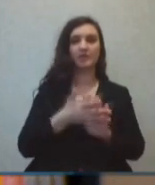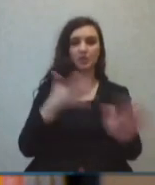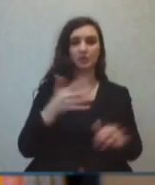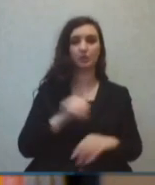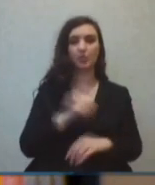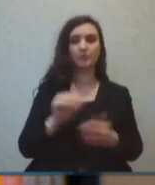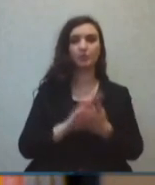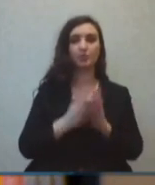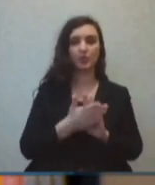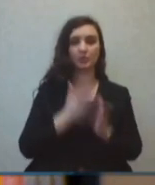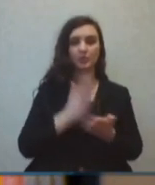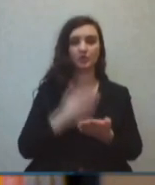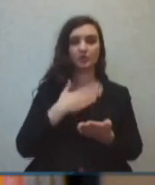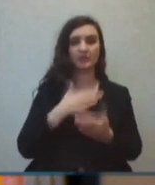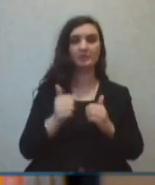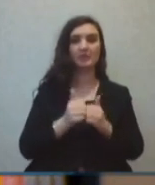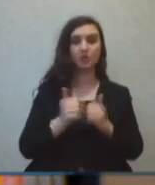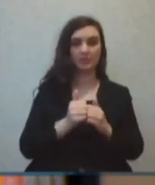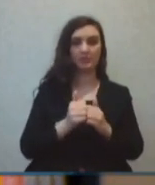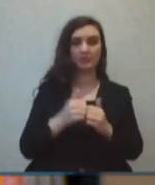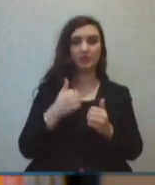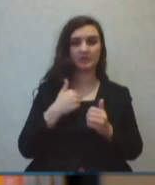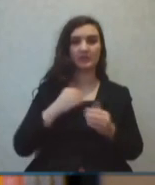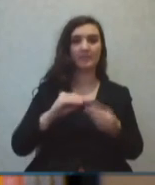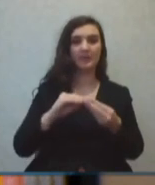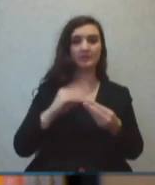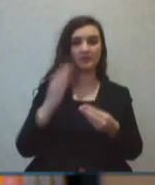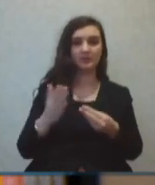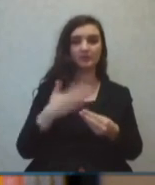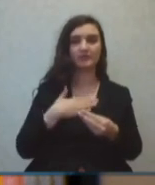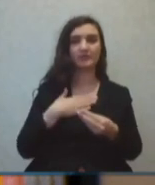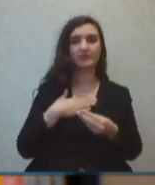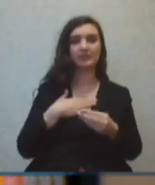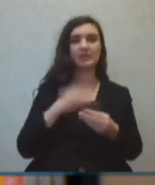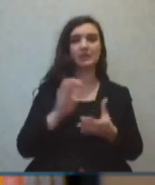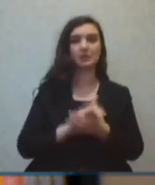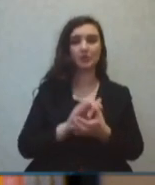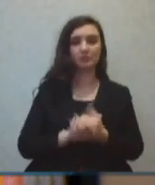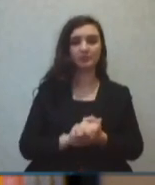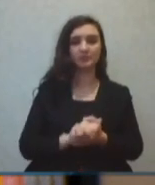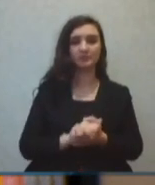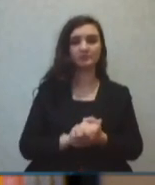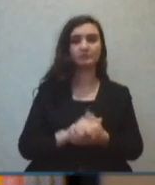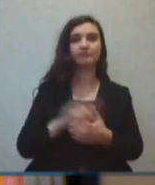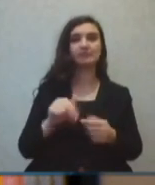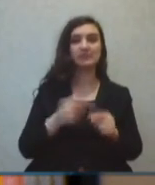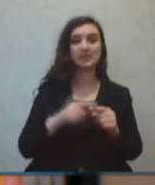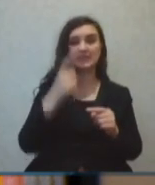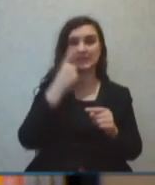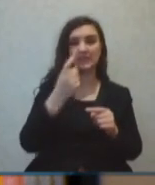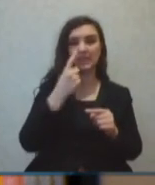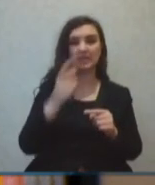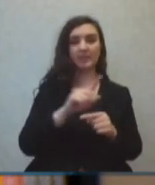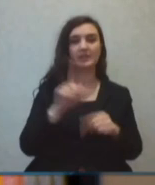როგორ მდგომარეობაში არის ჩვენი მეზობელი, ჩვენი ამხანაგი, ჩვენი ნაცნობი და აი სიგნალები,